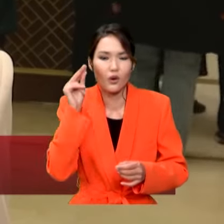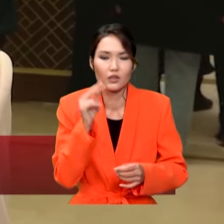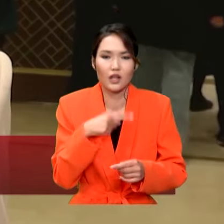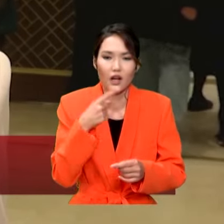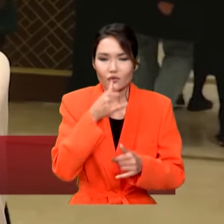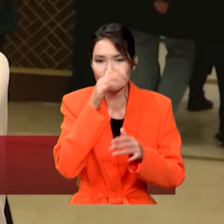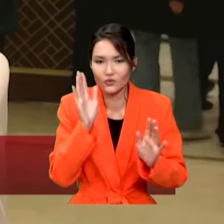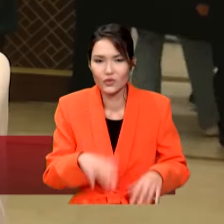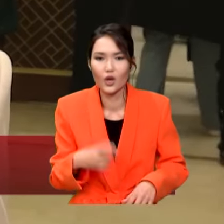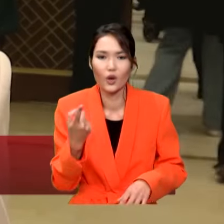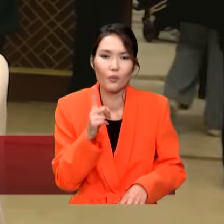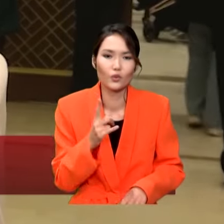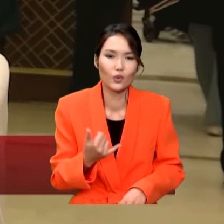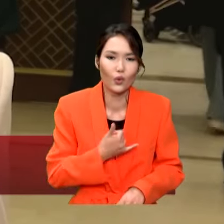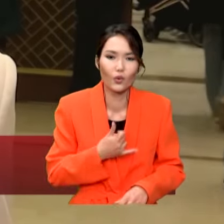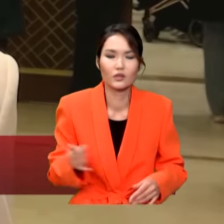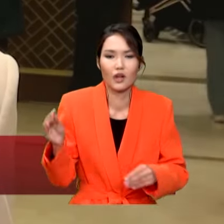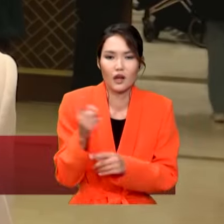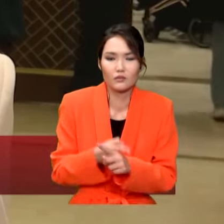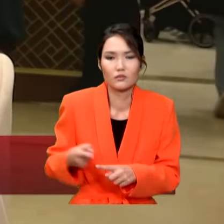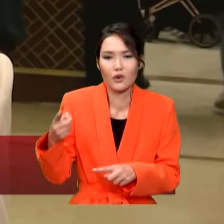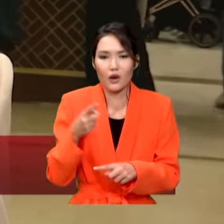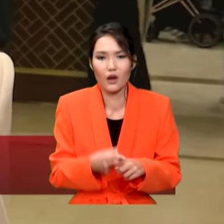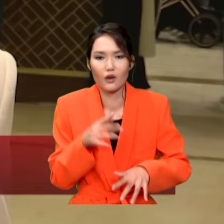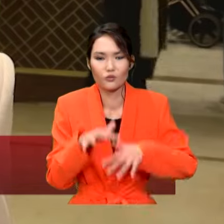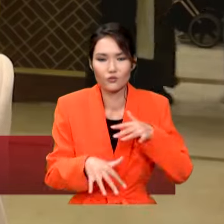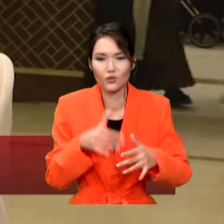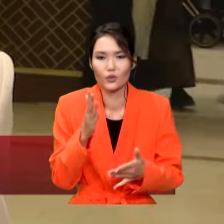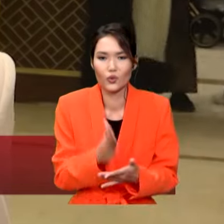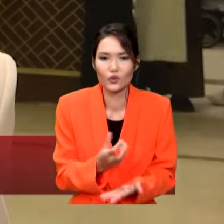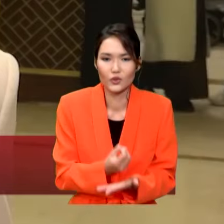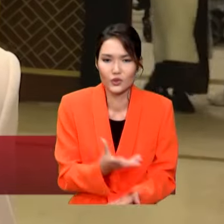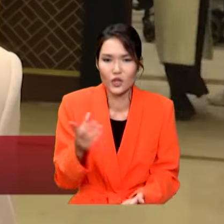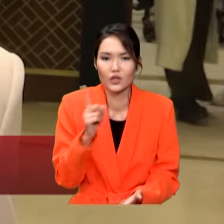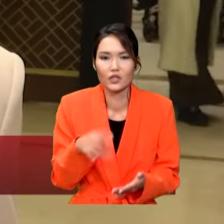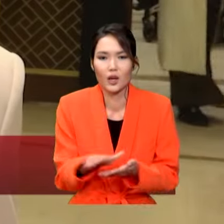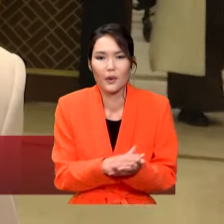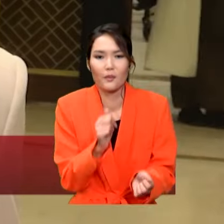невозможно, потому что она отправляет нам информацию, проводит различные тренинги в Zoom практически каждый день.